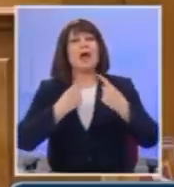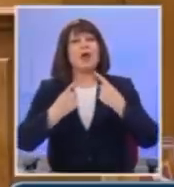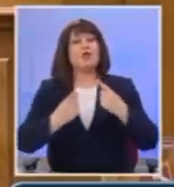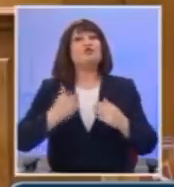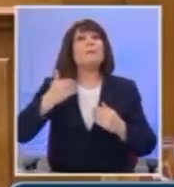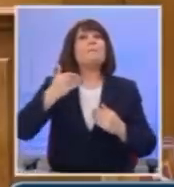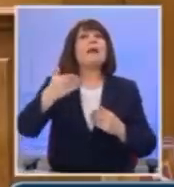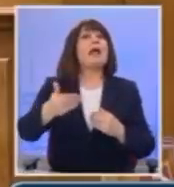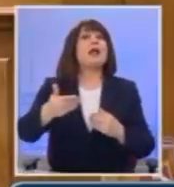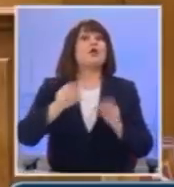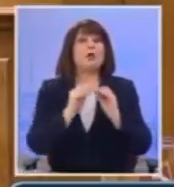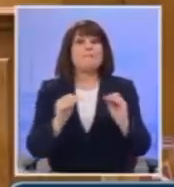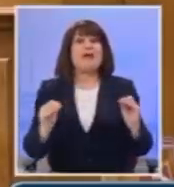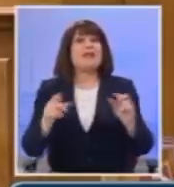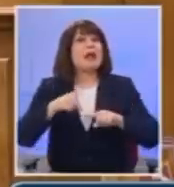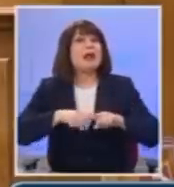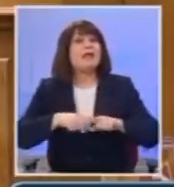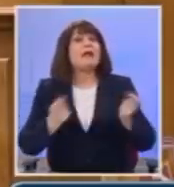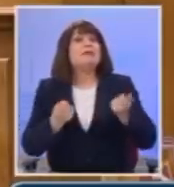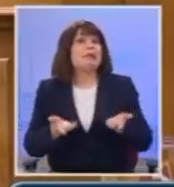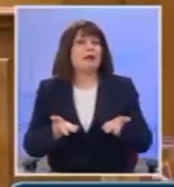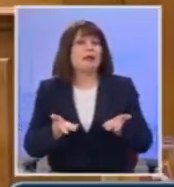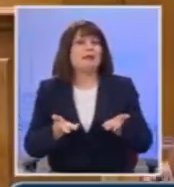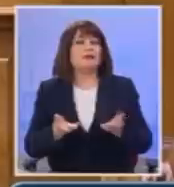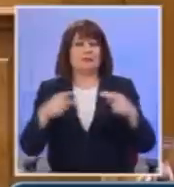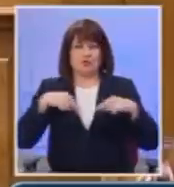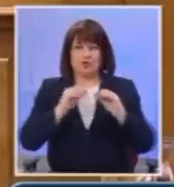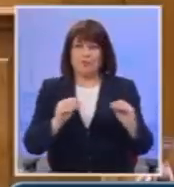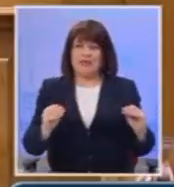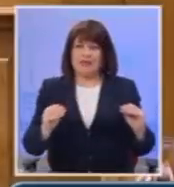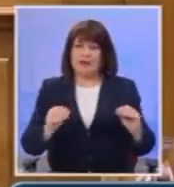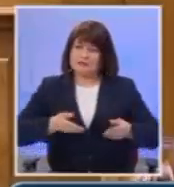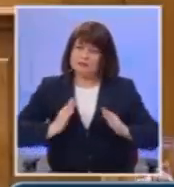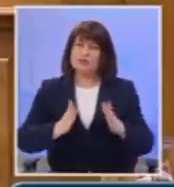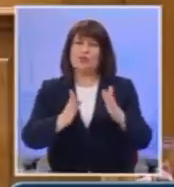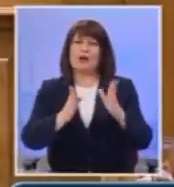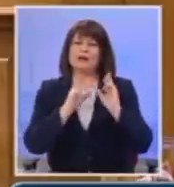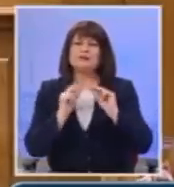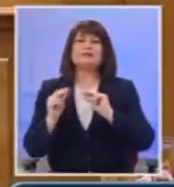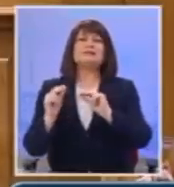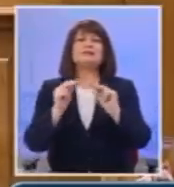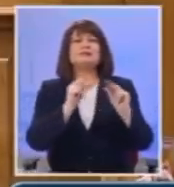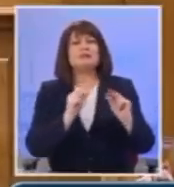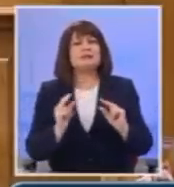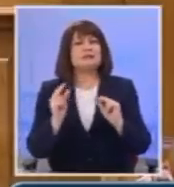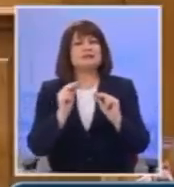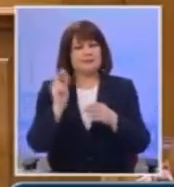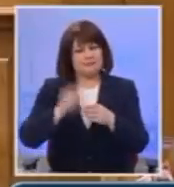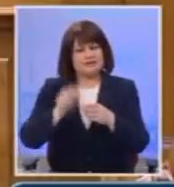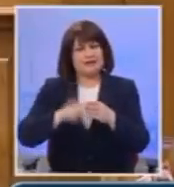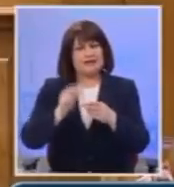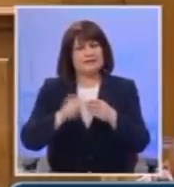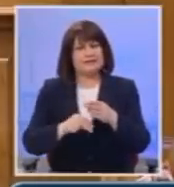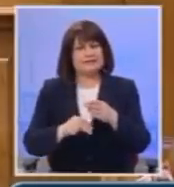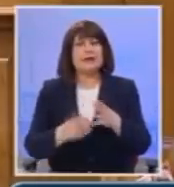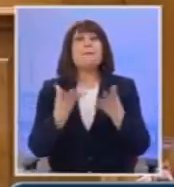μέλλον της παιδείας στη χώρα μας, το Υπουργείο Παιδείας προχωράει στη συζήτηση και στην ψήφιση